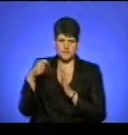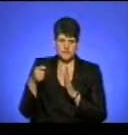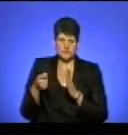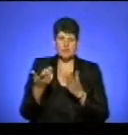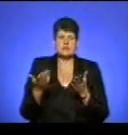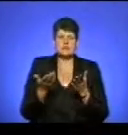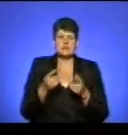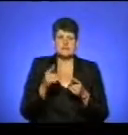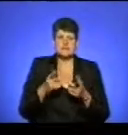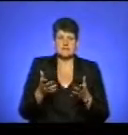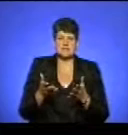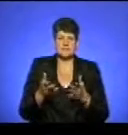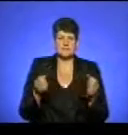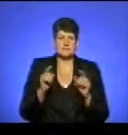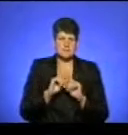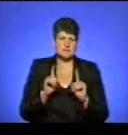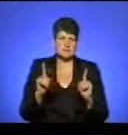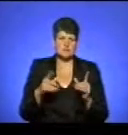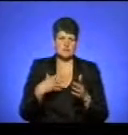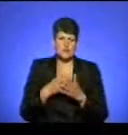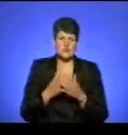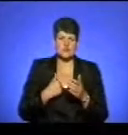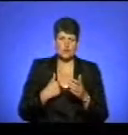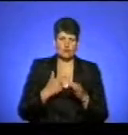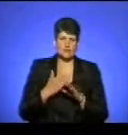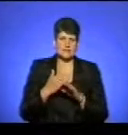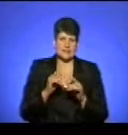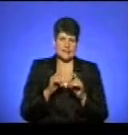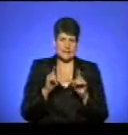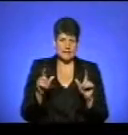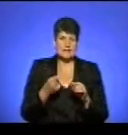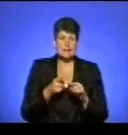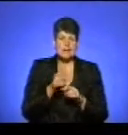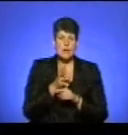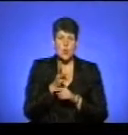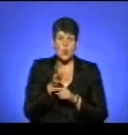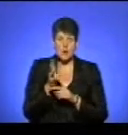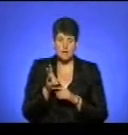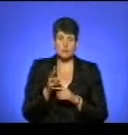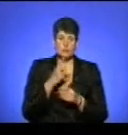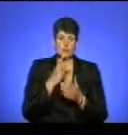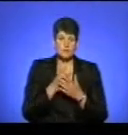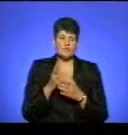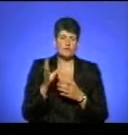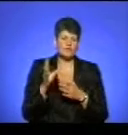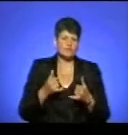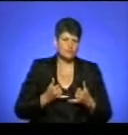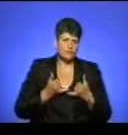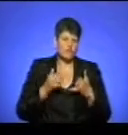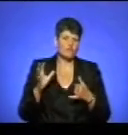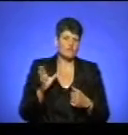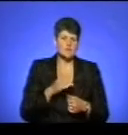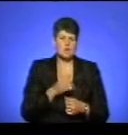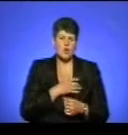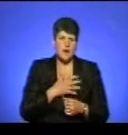певними, ну, специфікою своєї військової частини. І відповідно цей ролик присвячений всім пораненим,